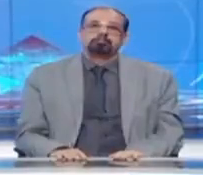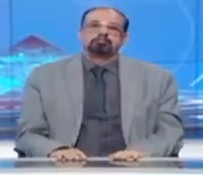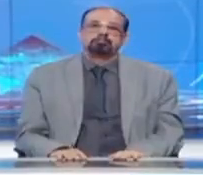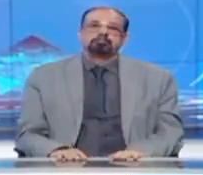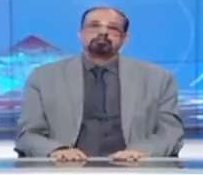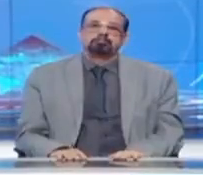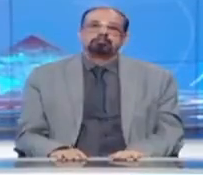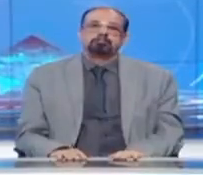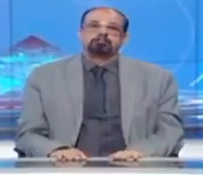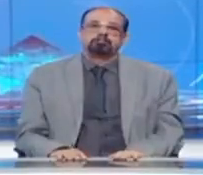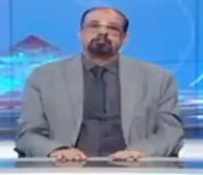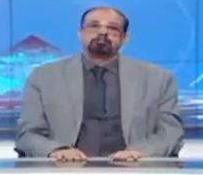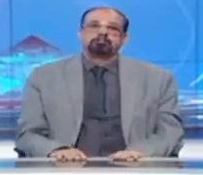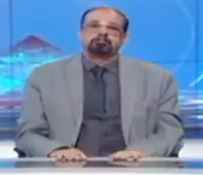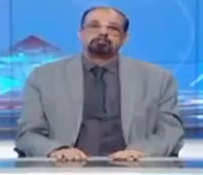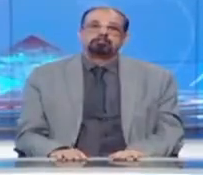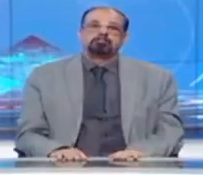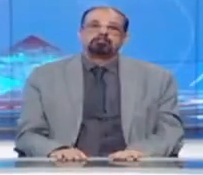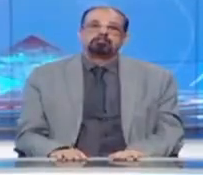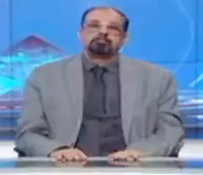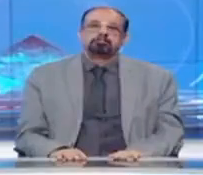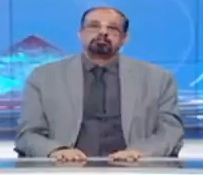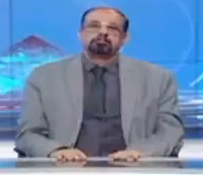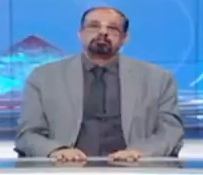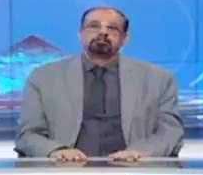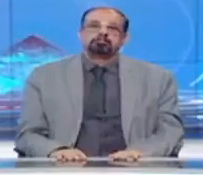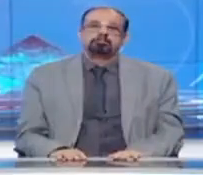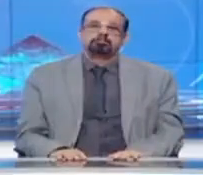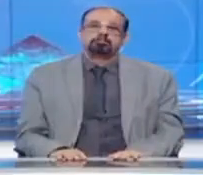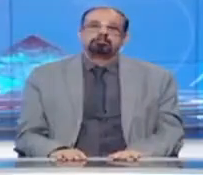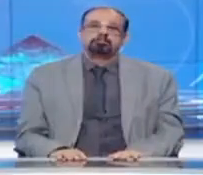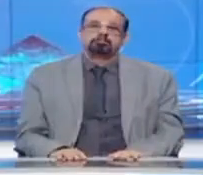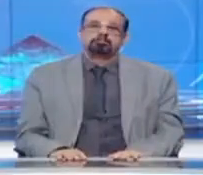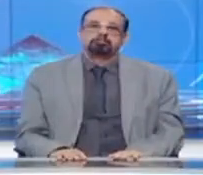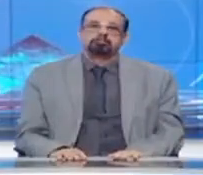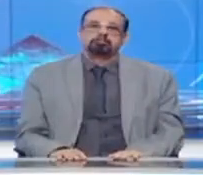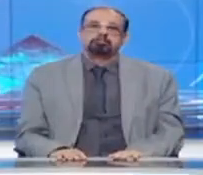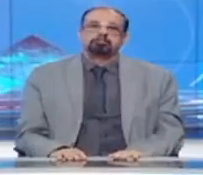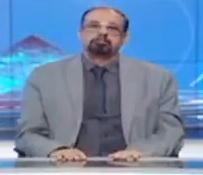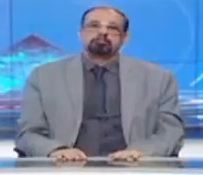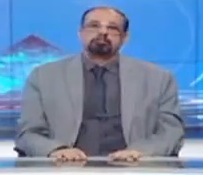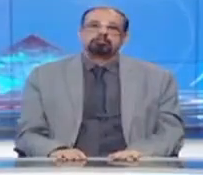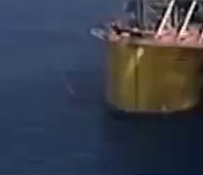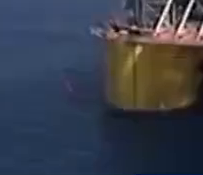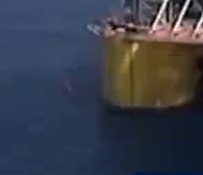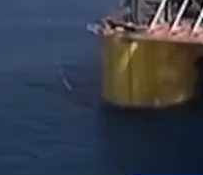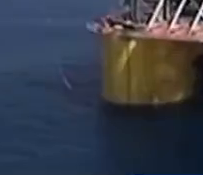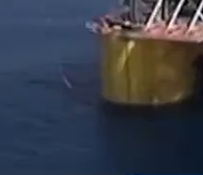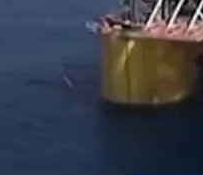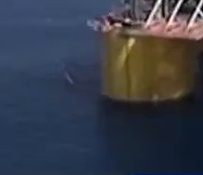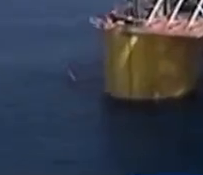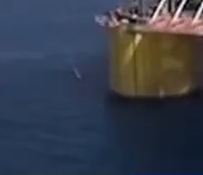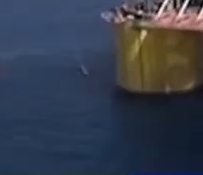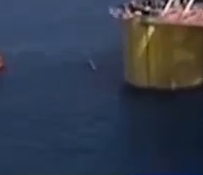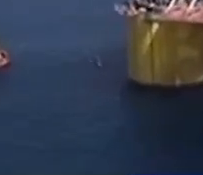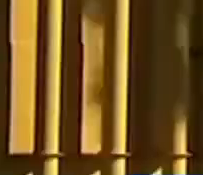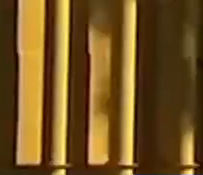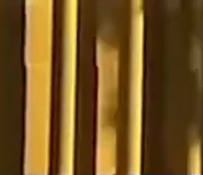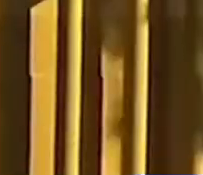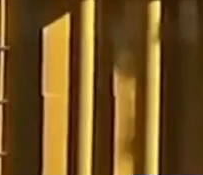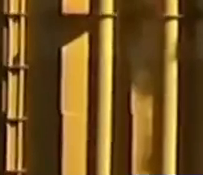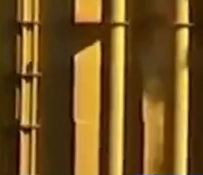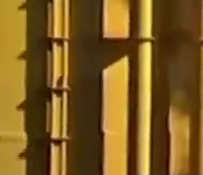جينيفر جرانهولم قالت إن إعادة ملء احتياطي النفط الاستراتيجي الأمريكي قد تستغرق أعواما. وانخفضت العقود الآجلة لخام